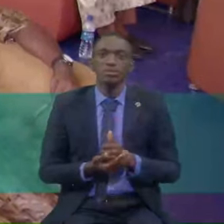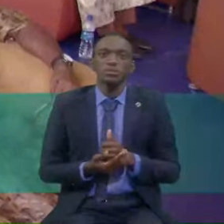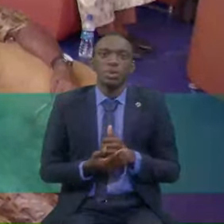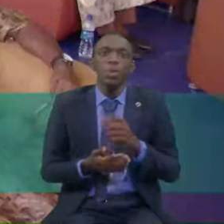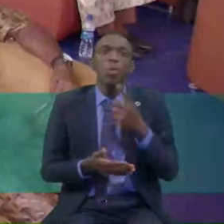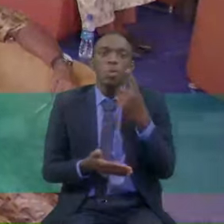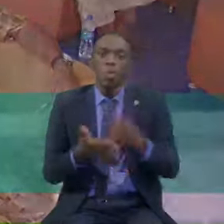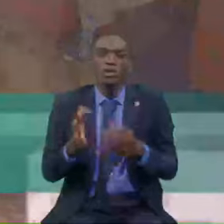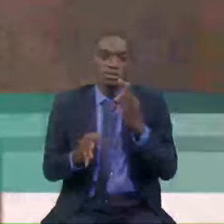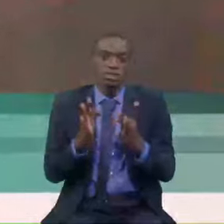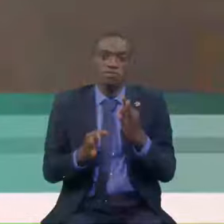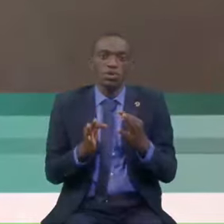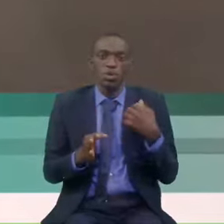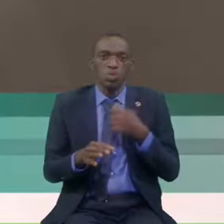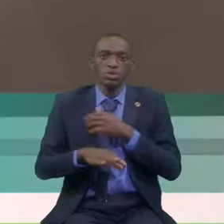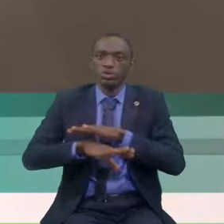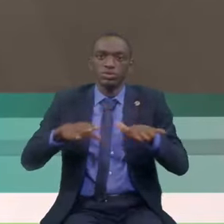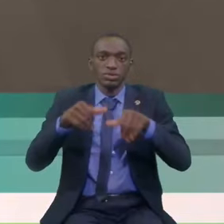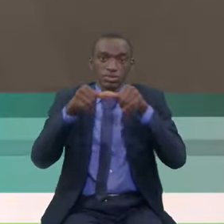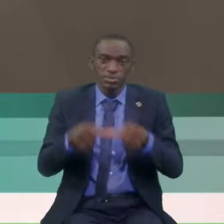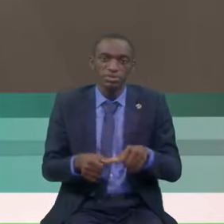Et si tu ne demeures pas?